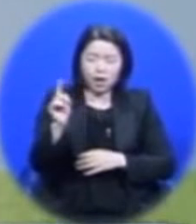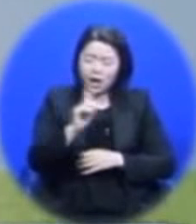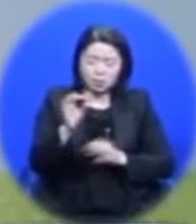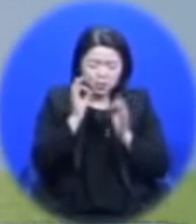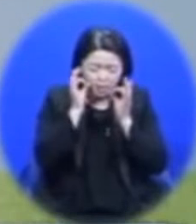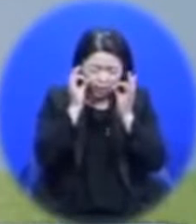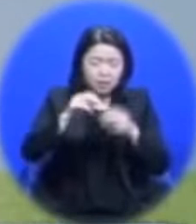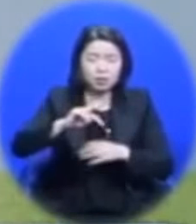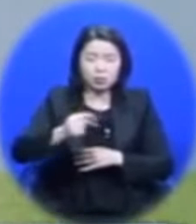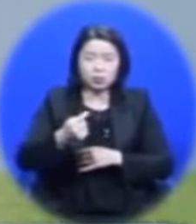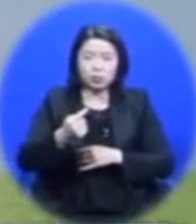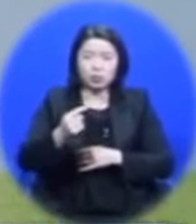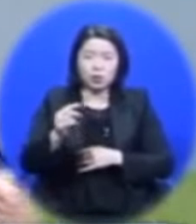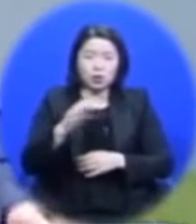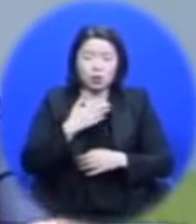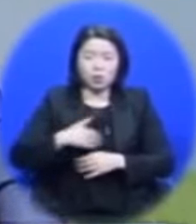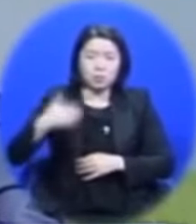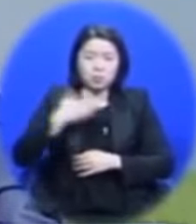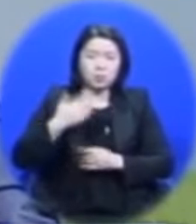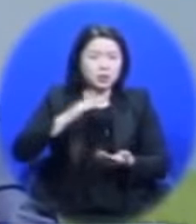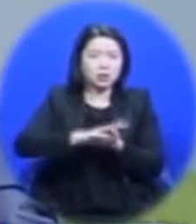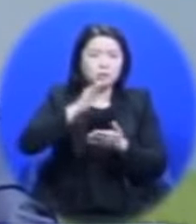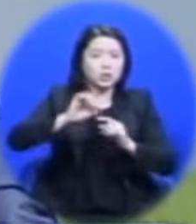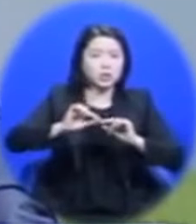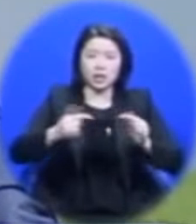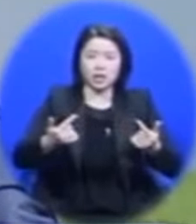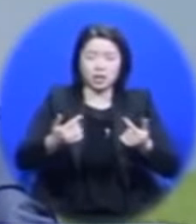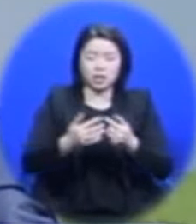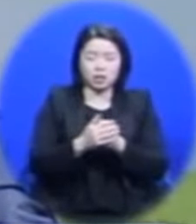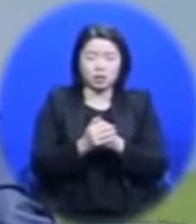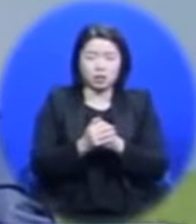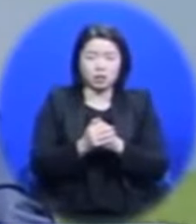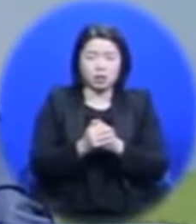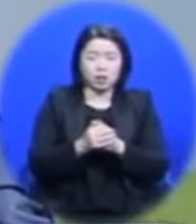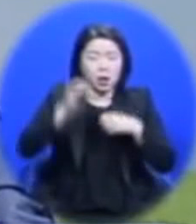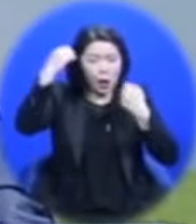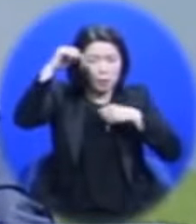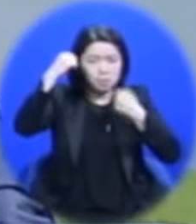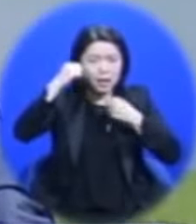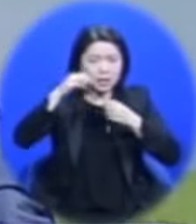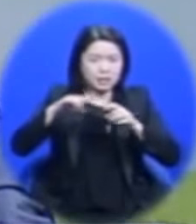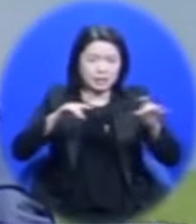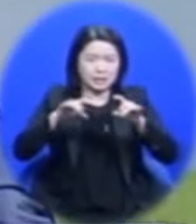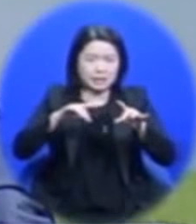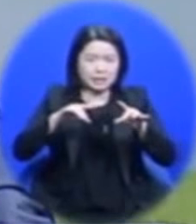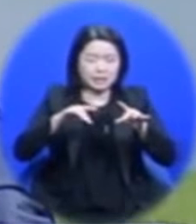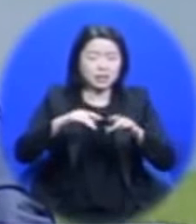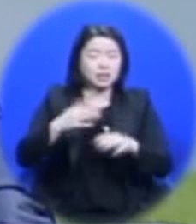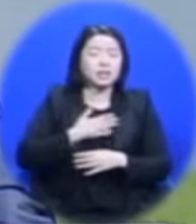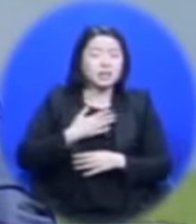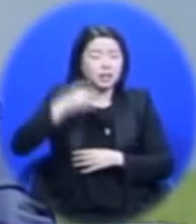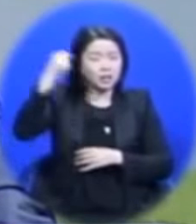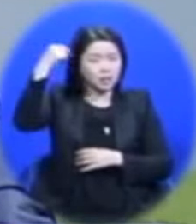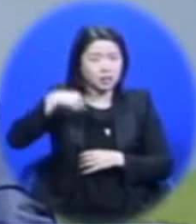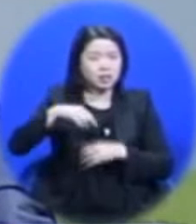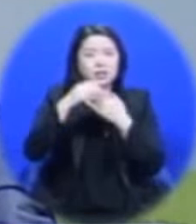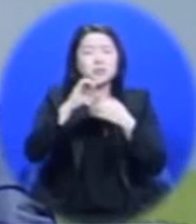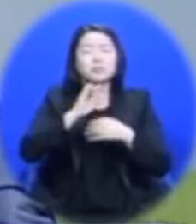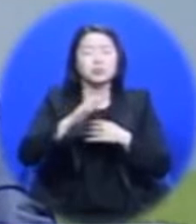써도 좀처럼 몸이 달아오르지 않았습니다. 발이 저린 것이 내 느낌의